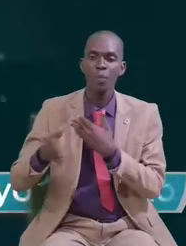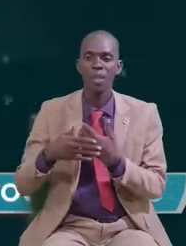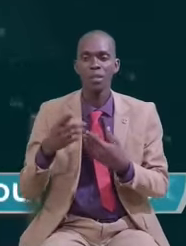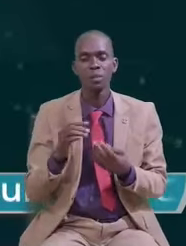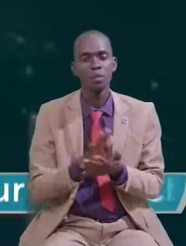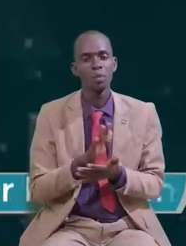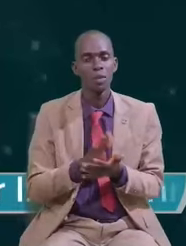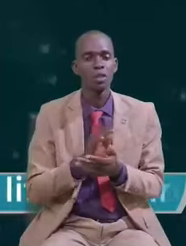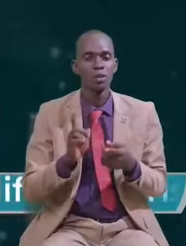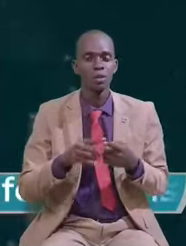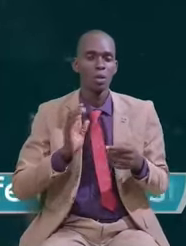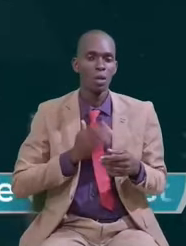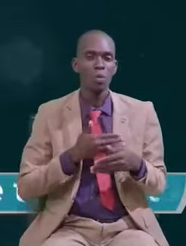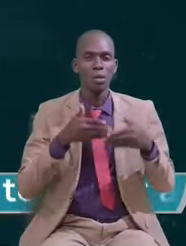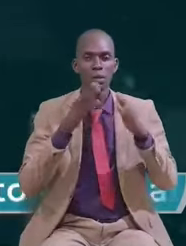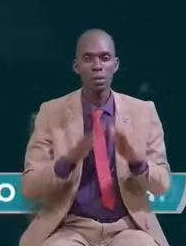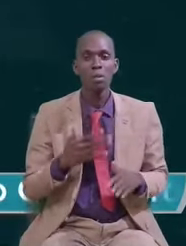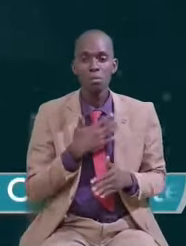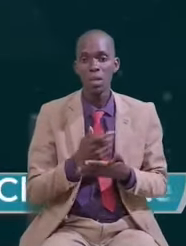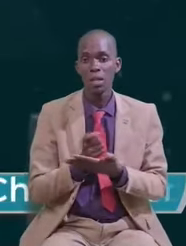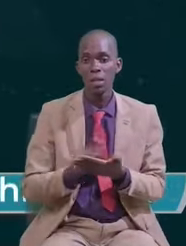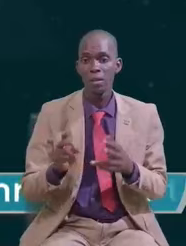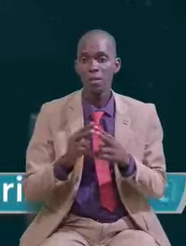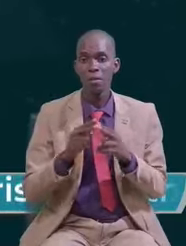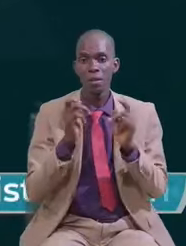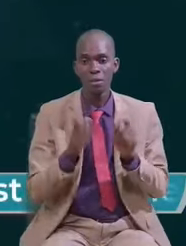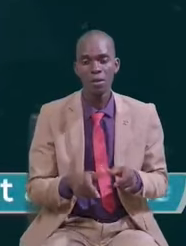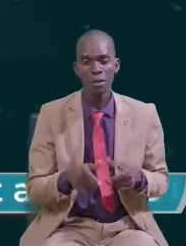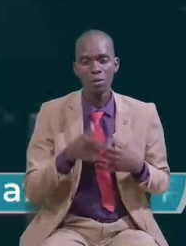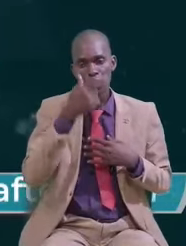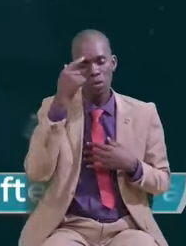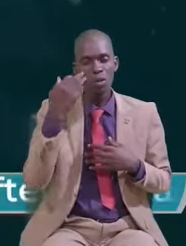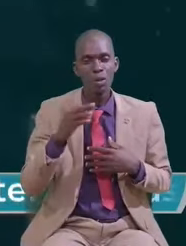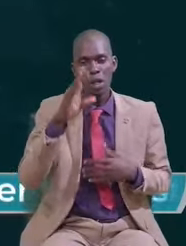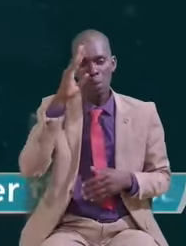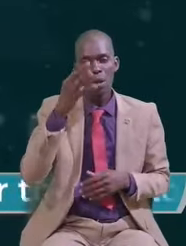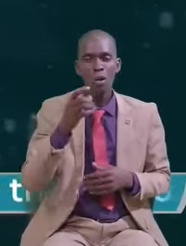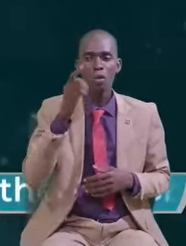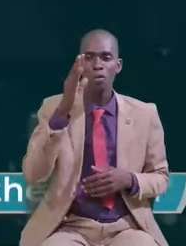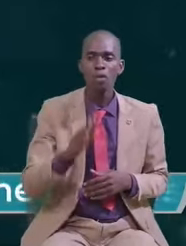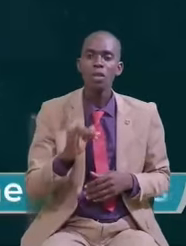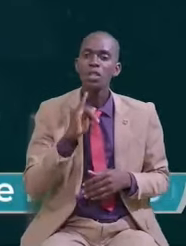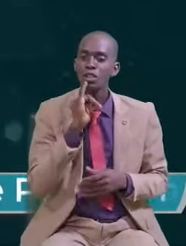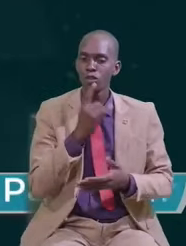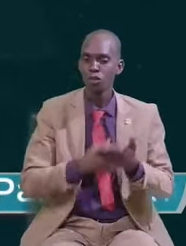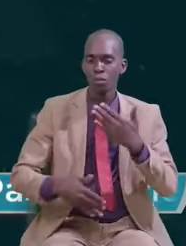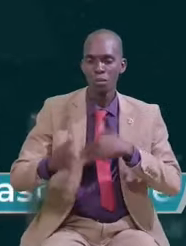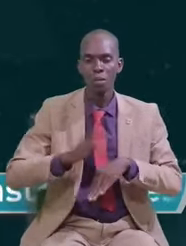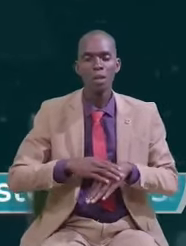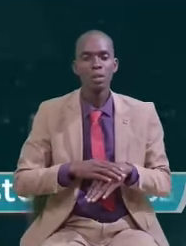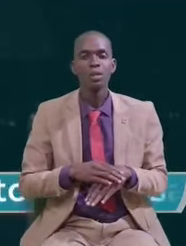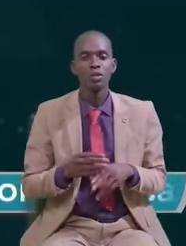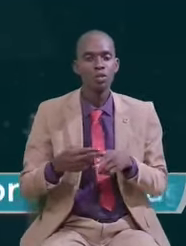Faisons cela rapidement. L'homme de Dieu reviendra. Priez pour nous. Faites